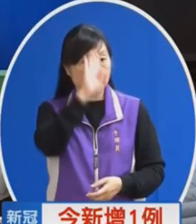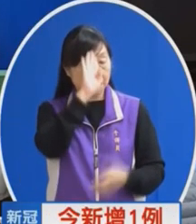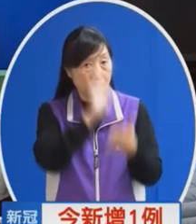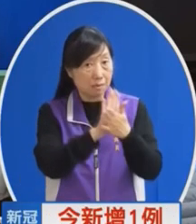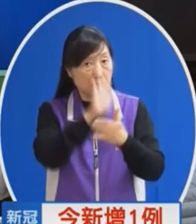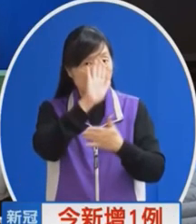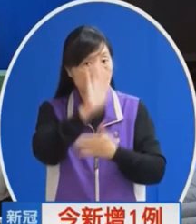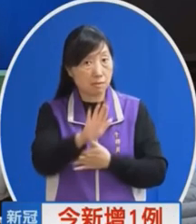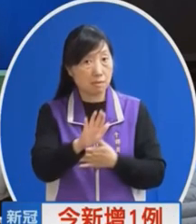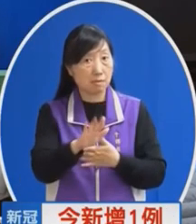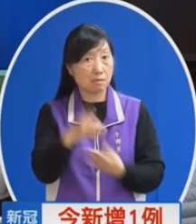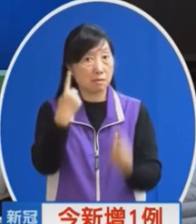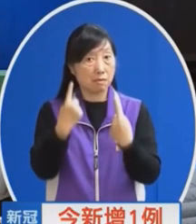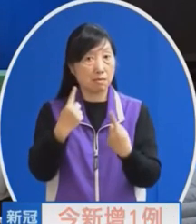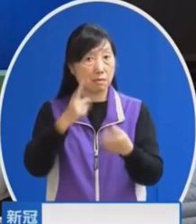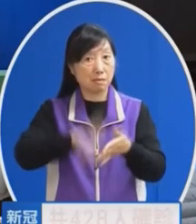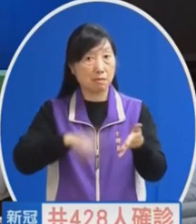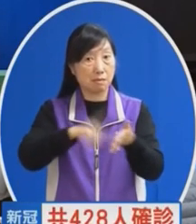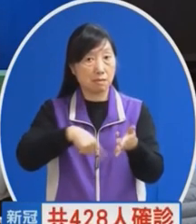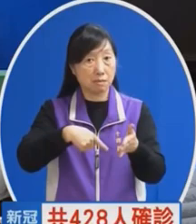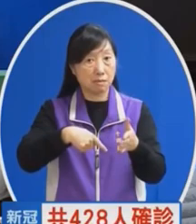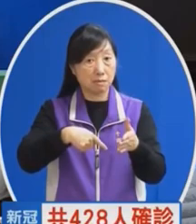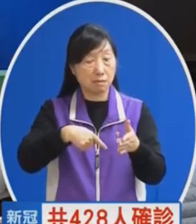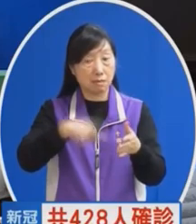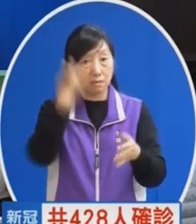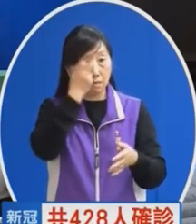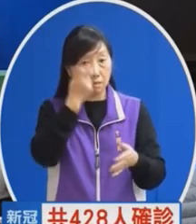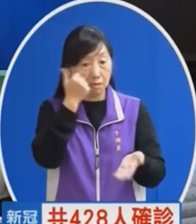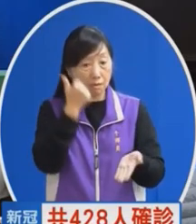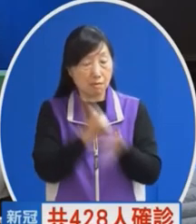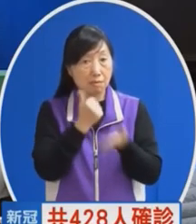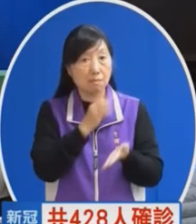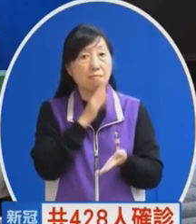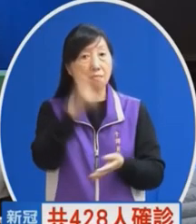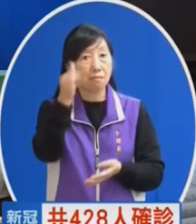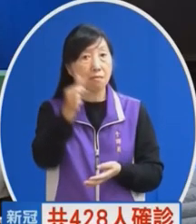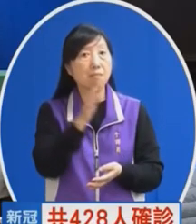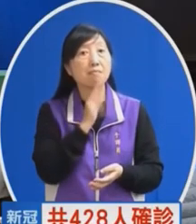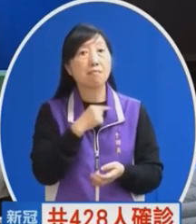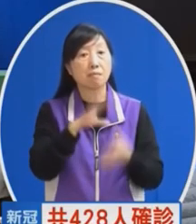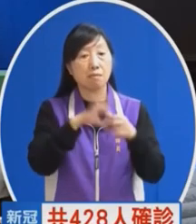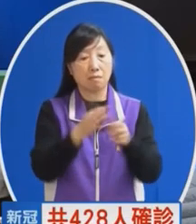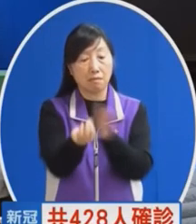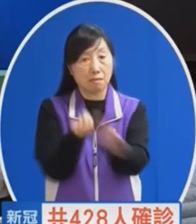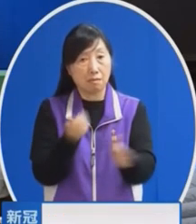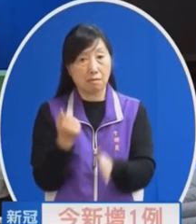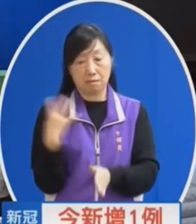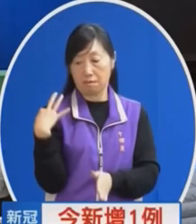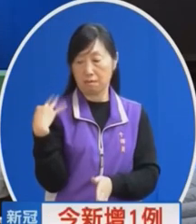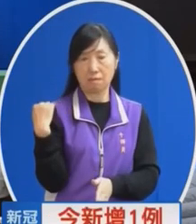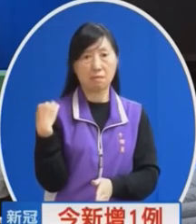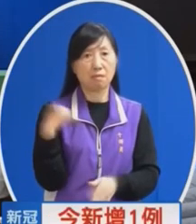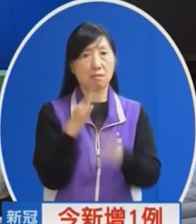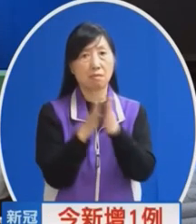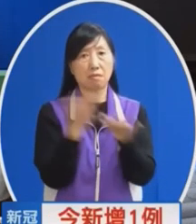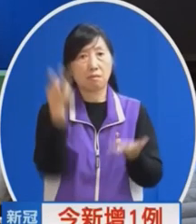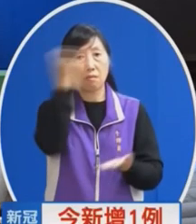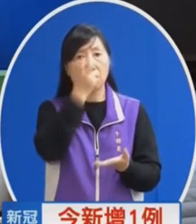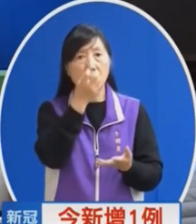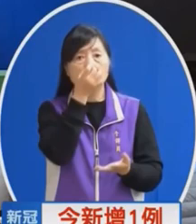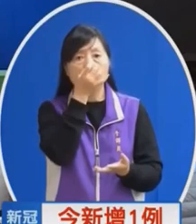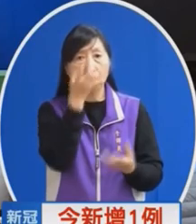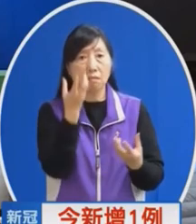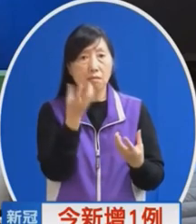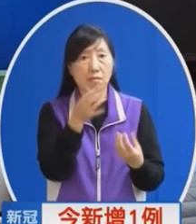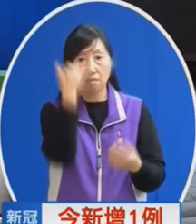后才会比较容易就是验到阳性嘛，因为他也是在发病前几天跟前四五天都是没有验出来嘛，那是不是